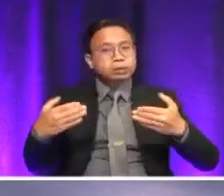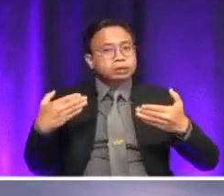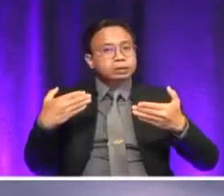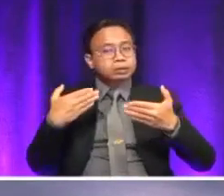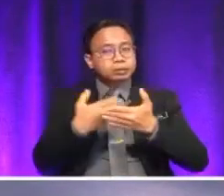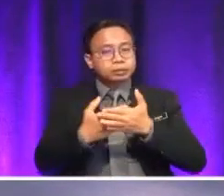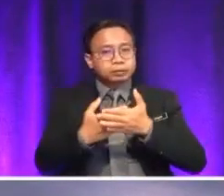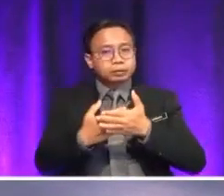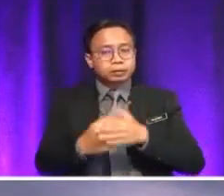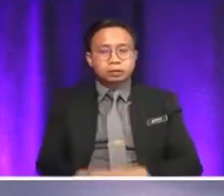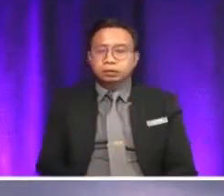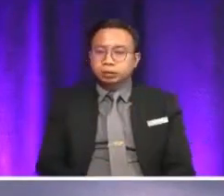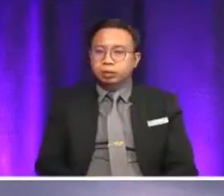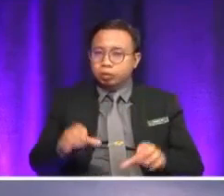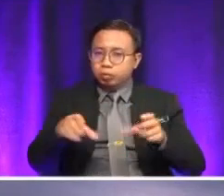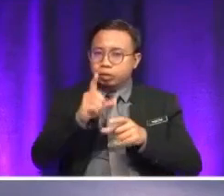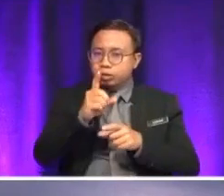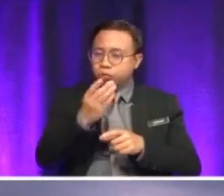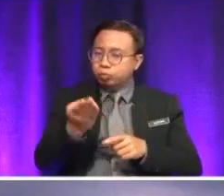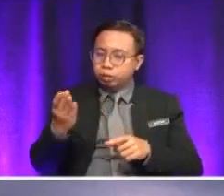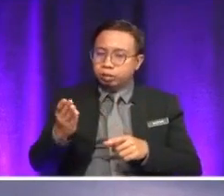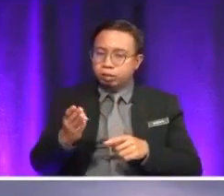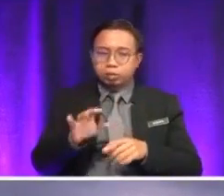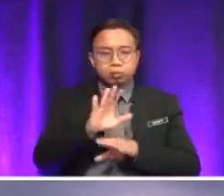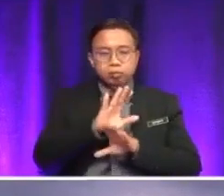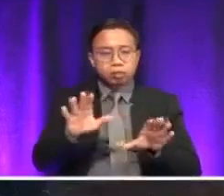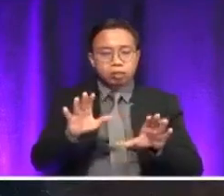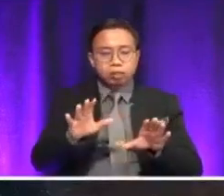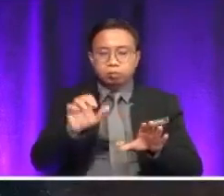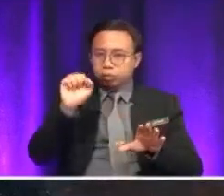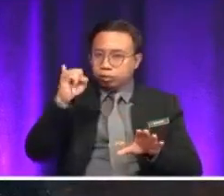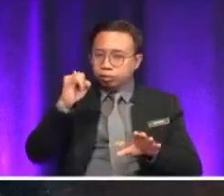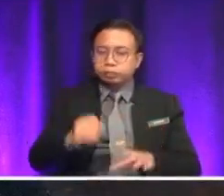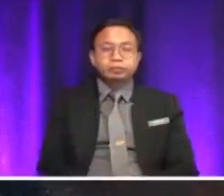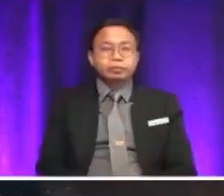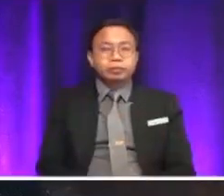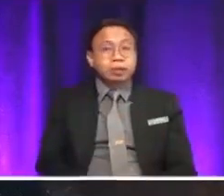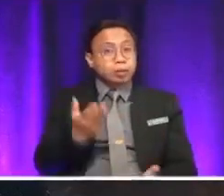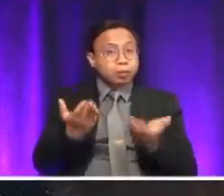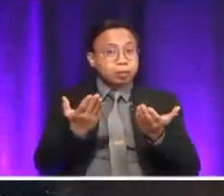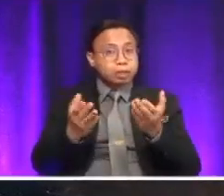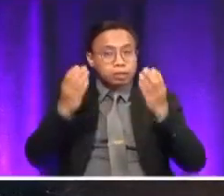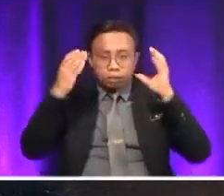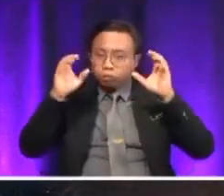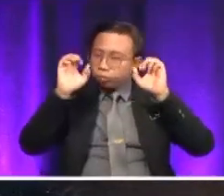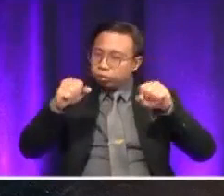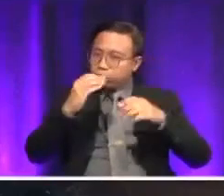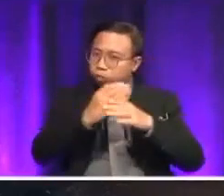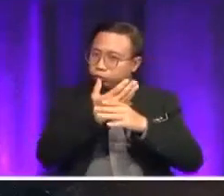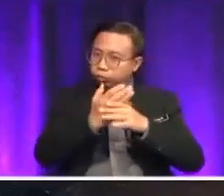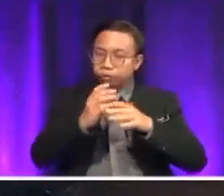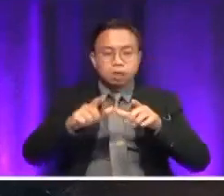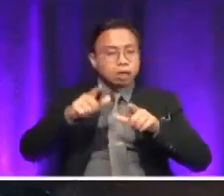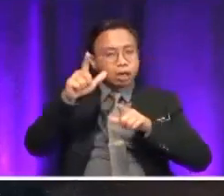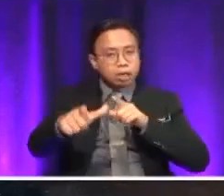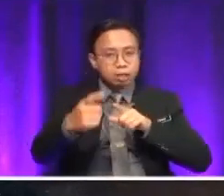kata melakukan sesuatu perkara yang tidak diingini. Betul tak cikgu? Betul. Jadi mungkin cikgu juga boleh kongsikan, selain daripada orang kata langkah-langkah